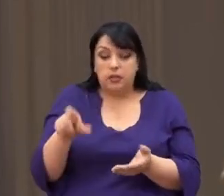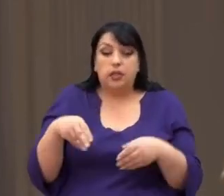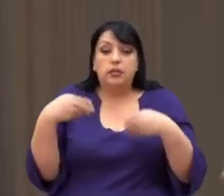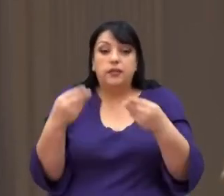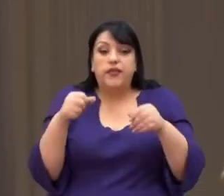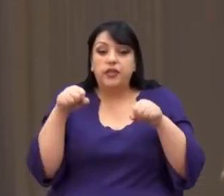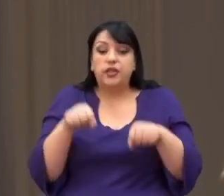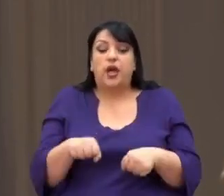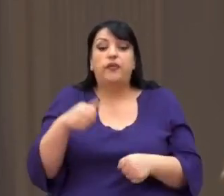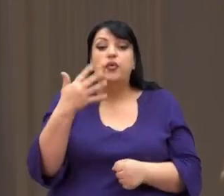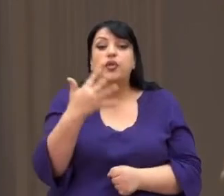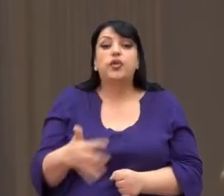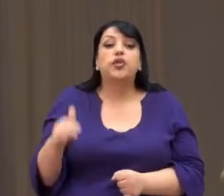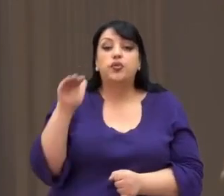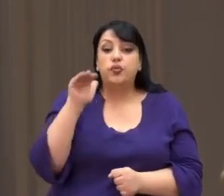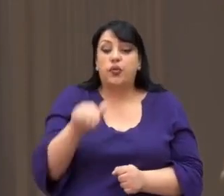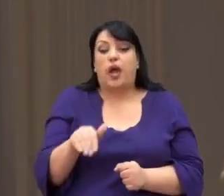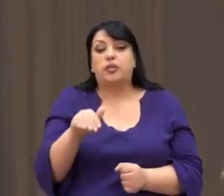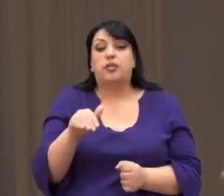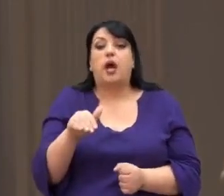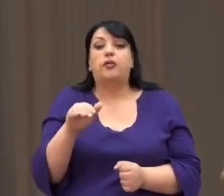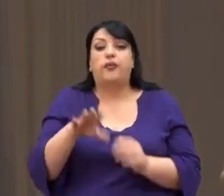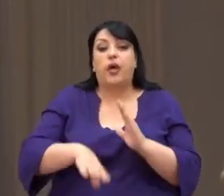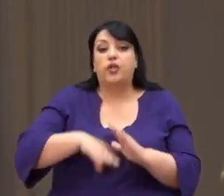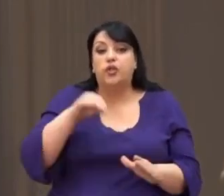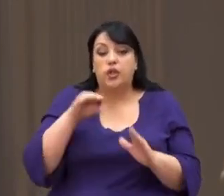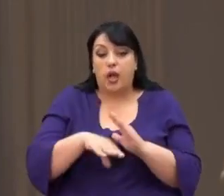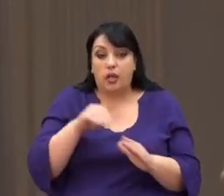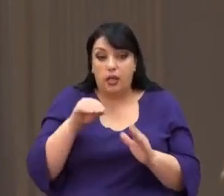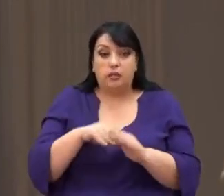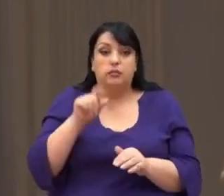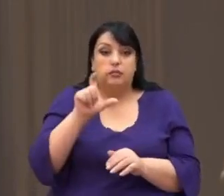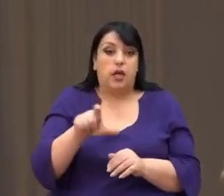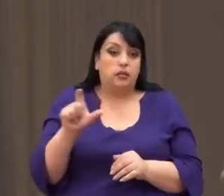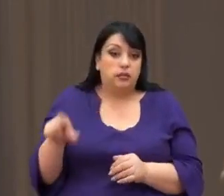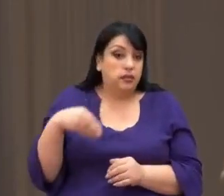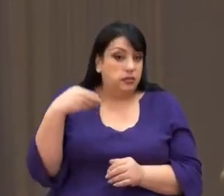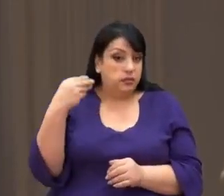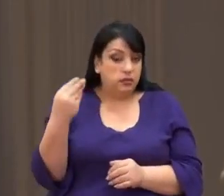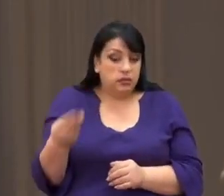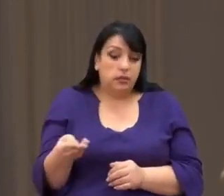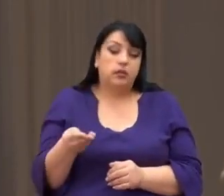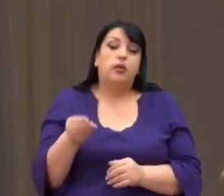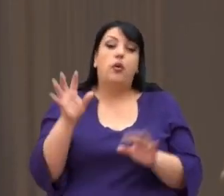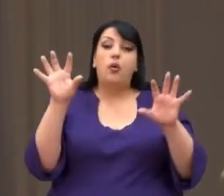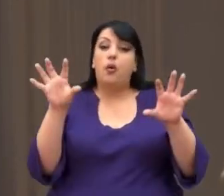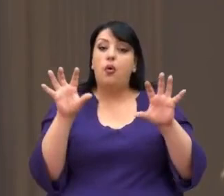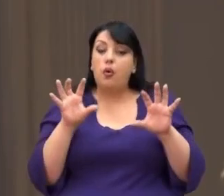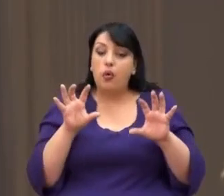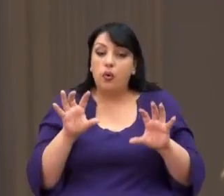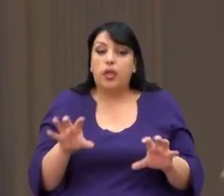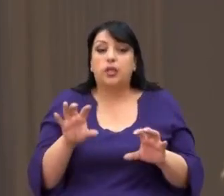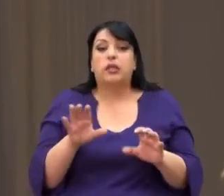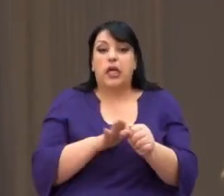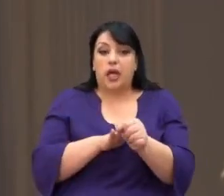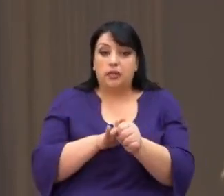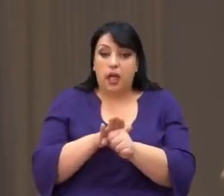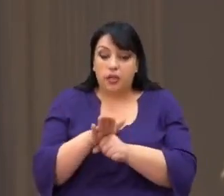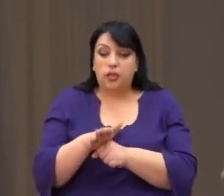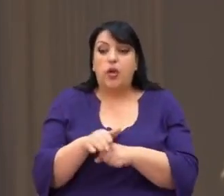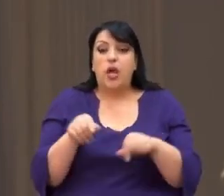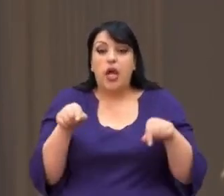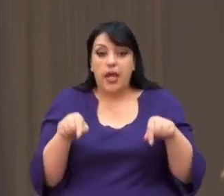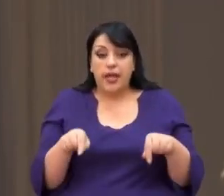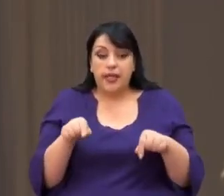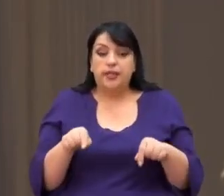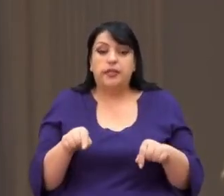առնվազն 50,000 ընտրական իրավունք ունեցող անձանց կողմից օրենսդրական նախաձեռնություն իրականացնելու այս պահի